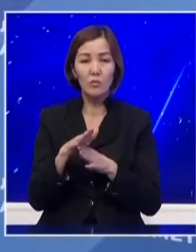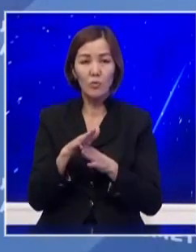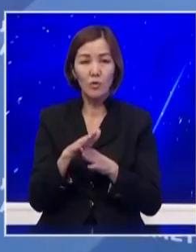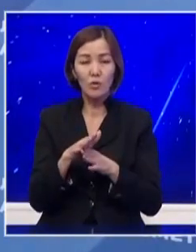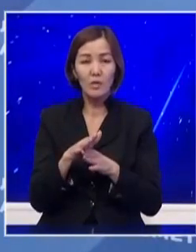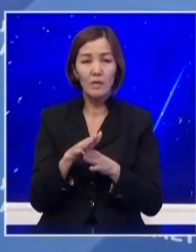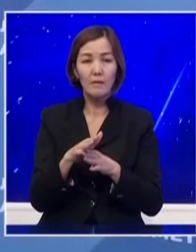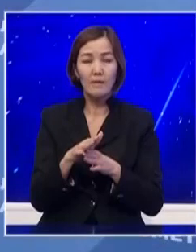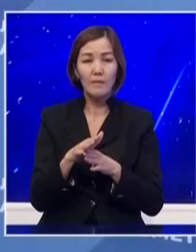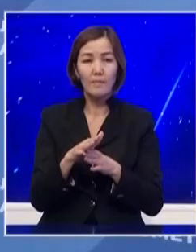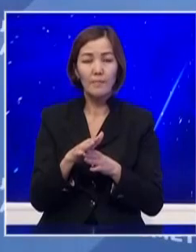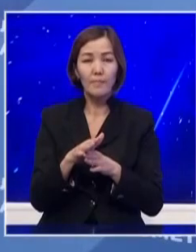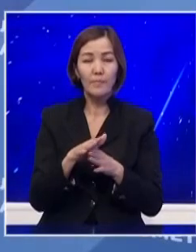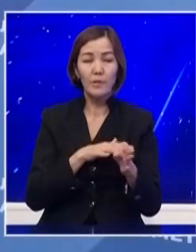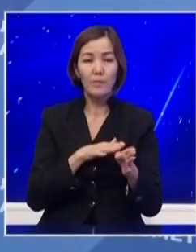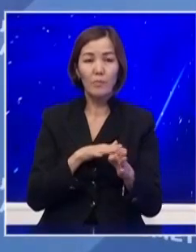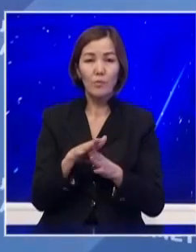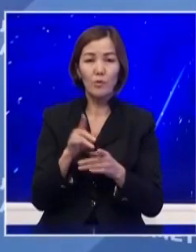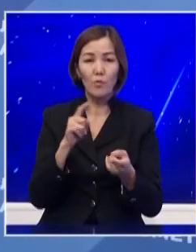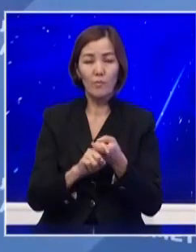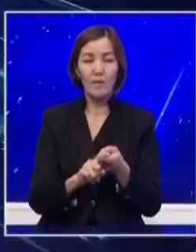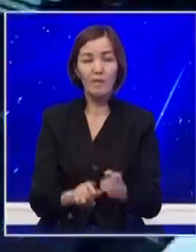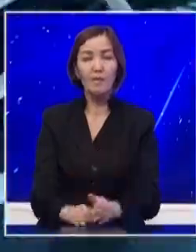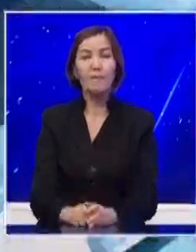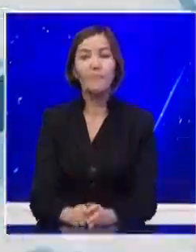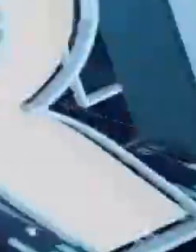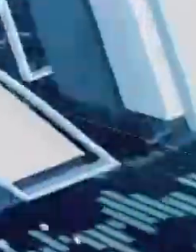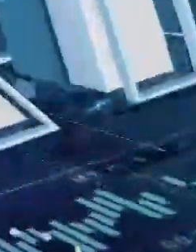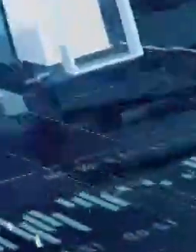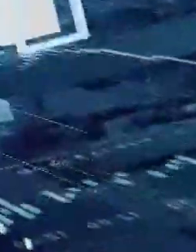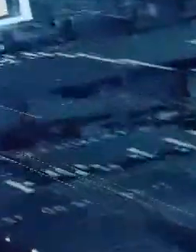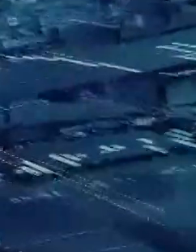көлемде орындауға байланысты.